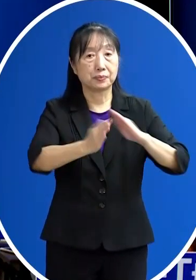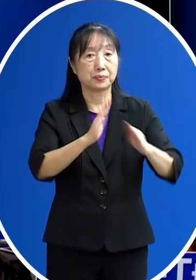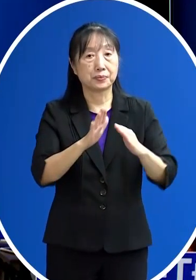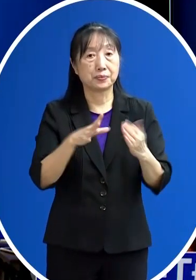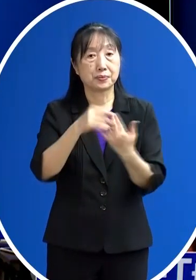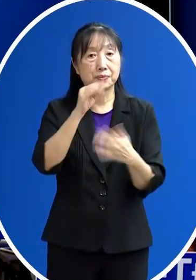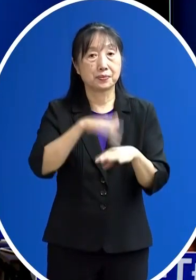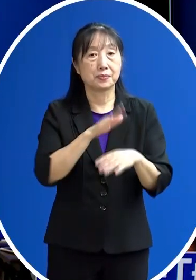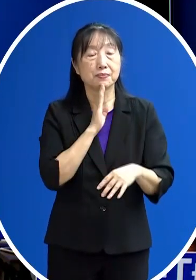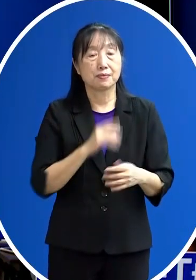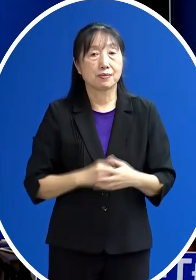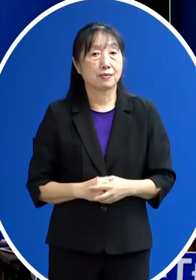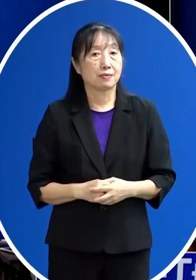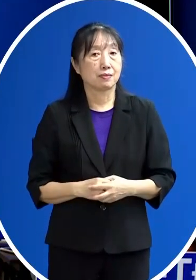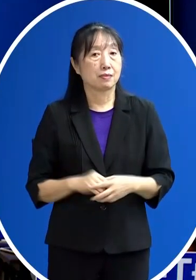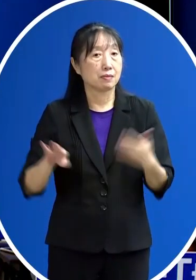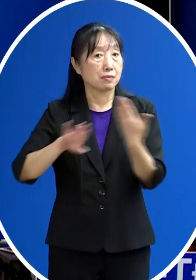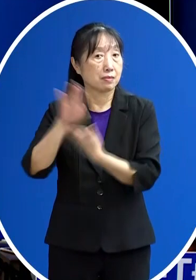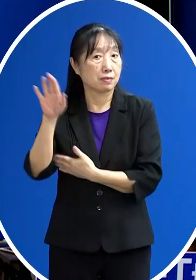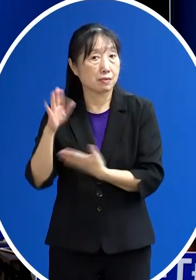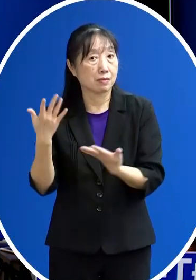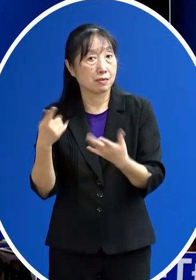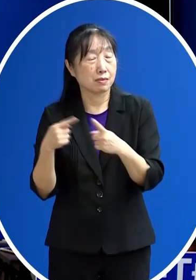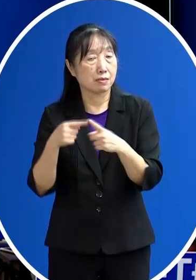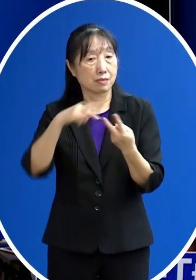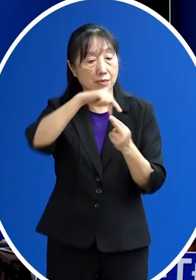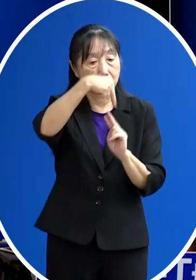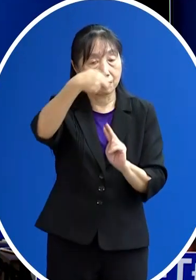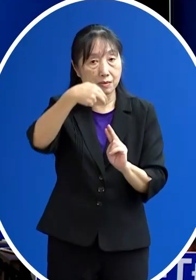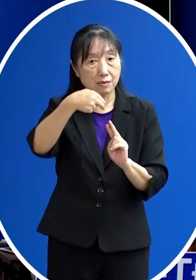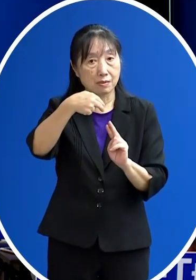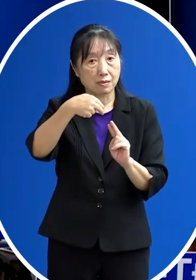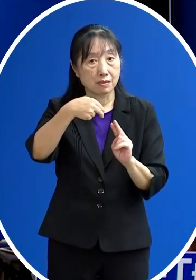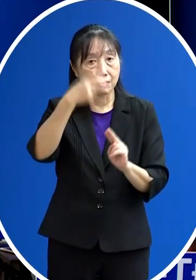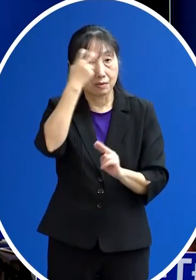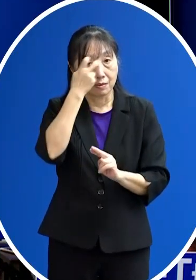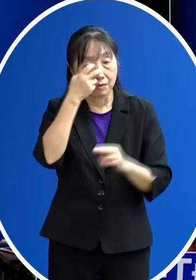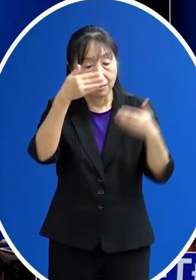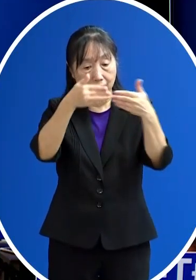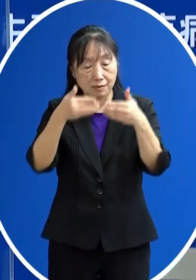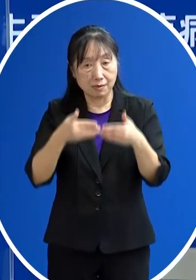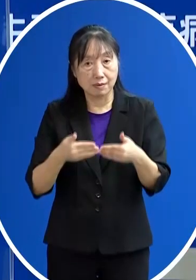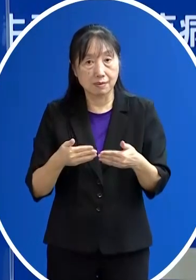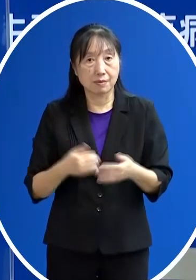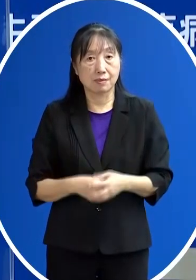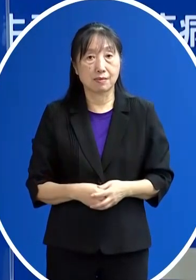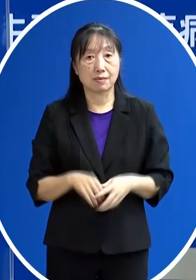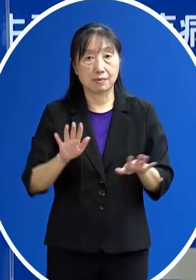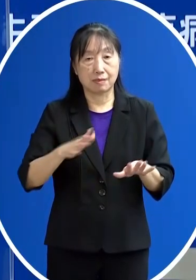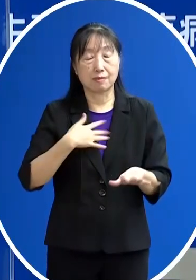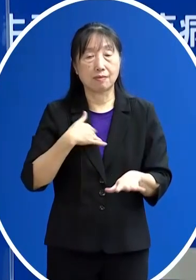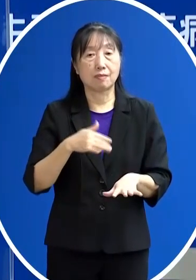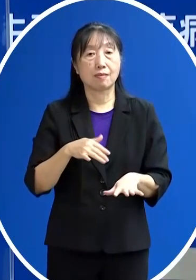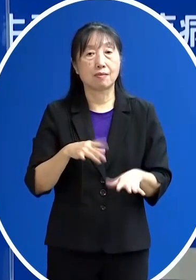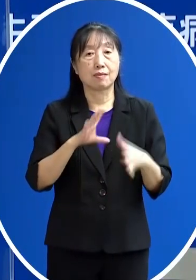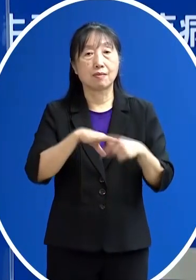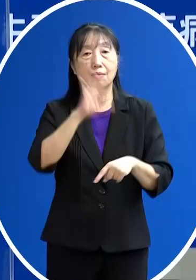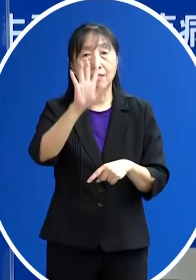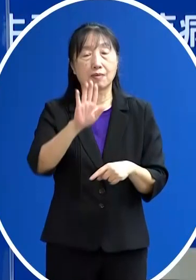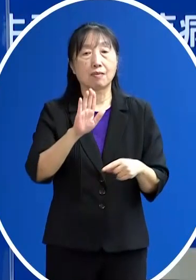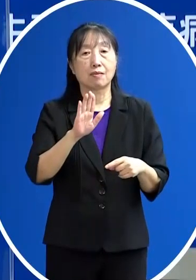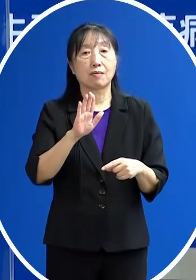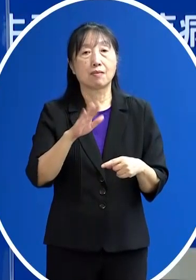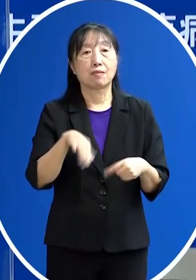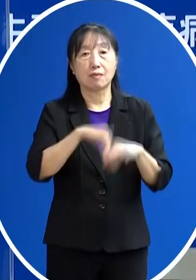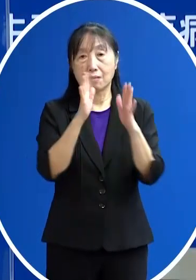道代表团。 那其他人的这个基因定序， 就是因为他我们的检体，因为有的不是